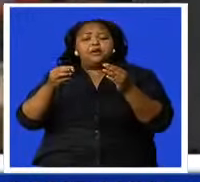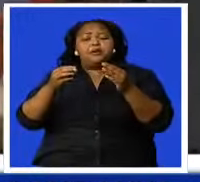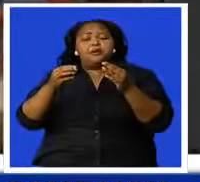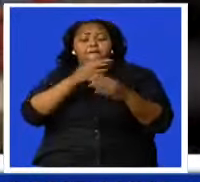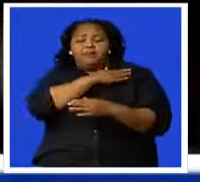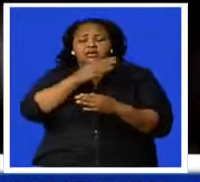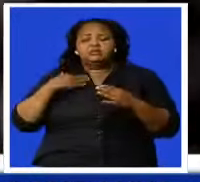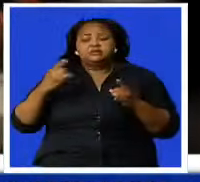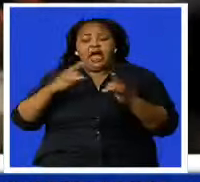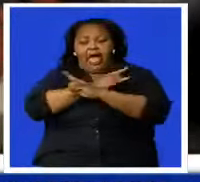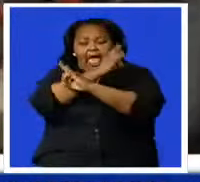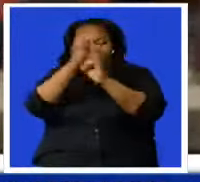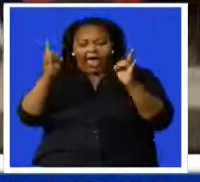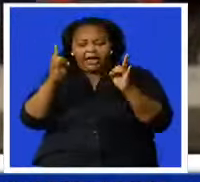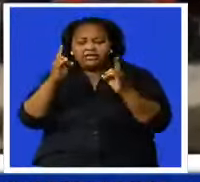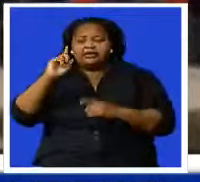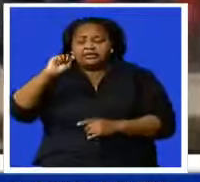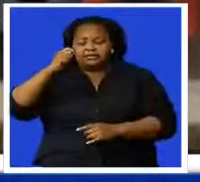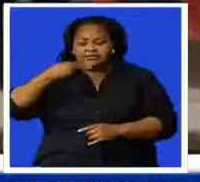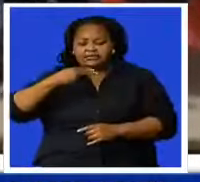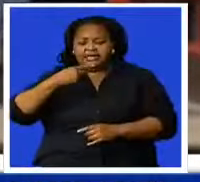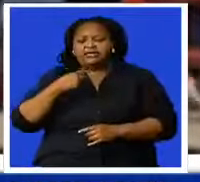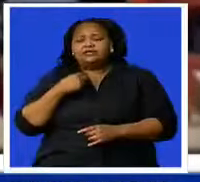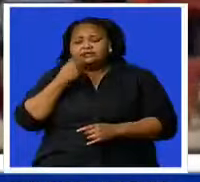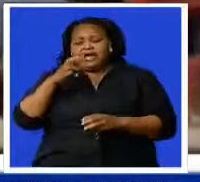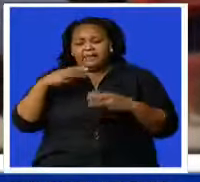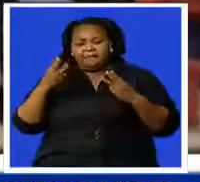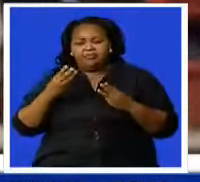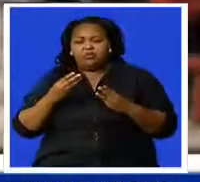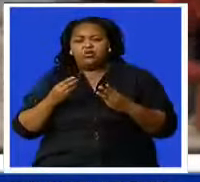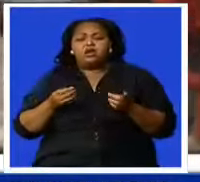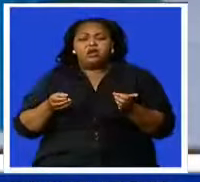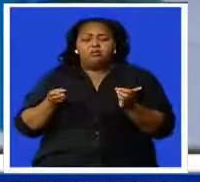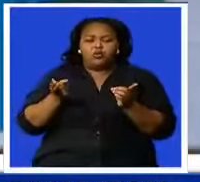sebatfolakele banemkhuhlane i-COVID-19 lapha eveni